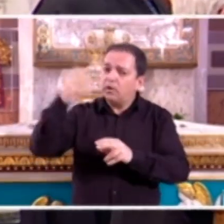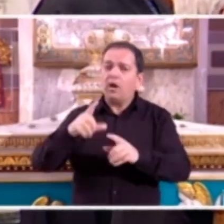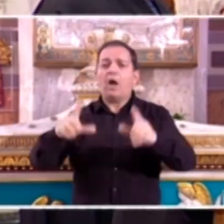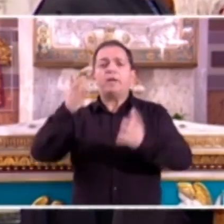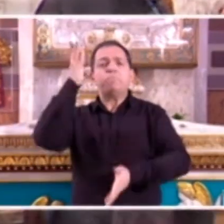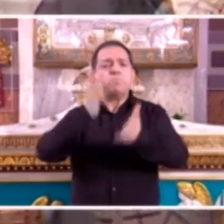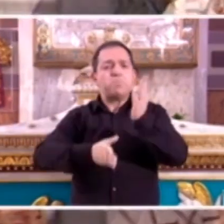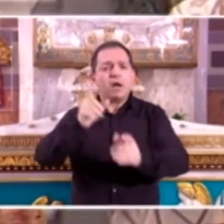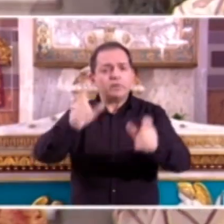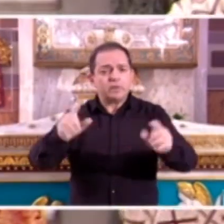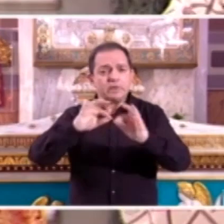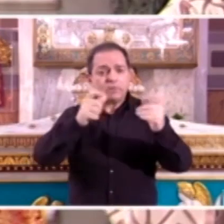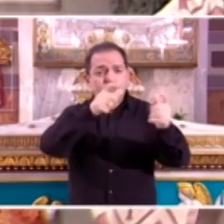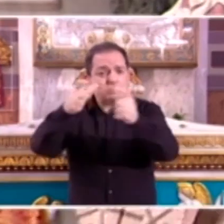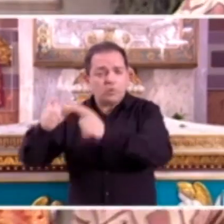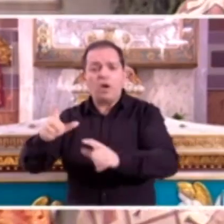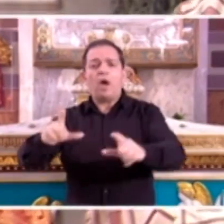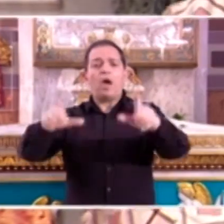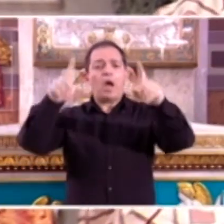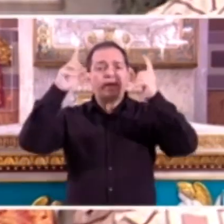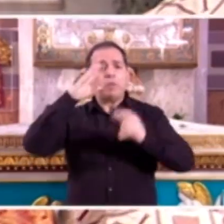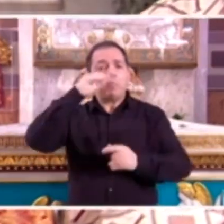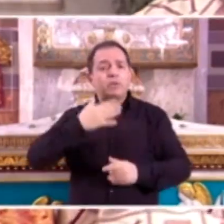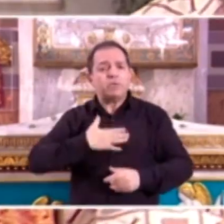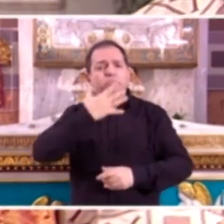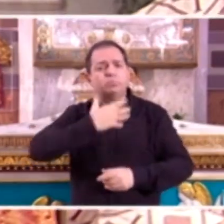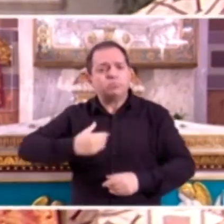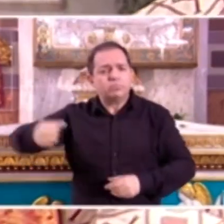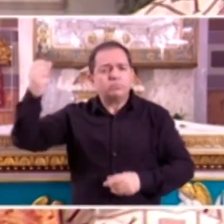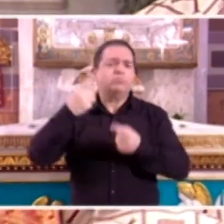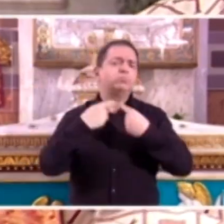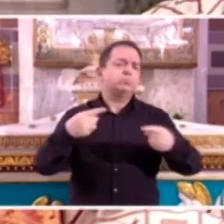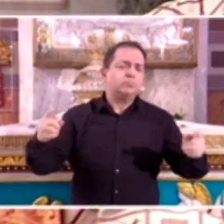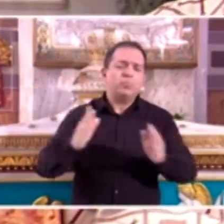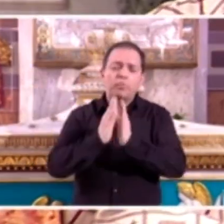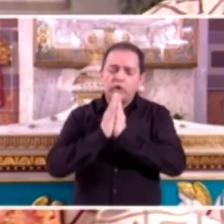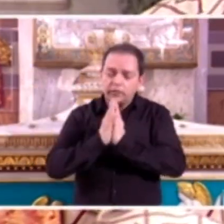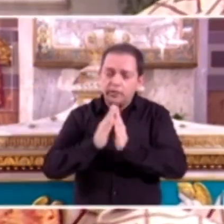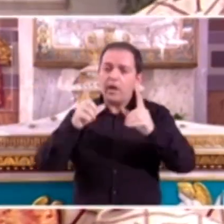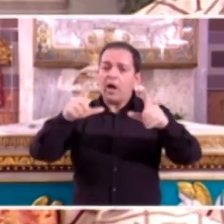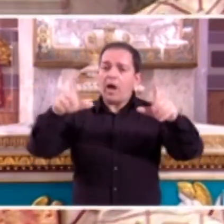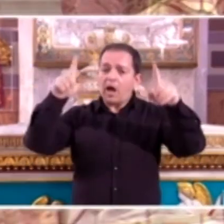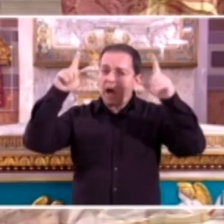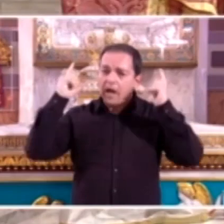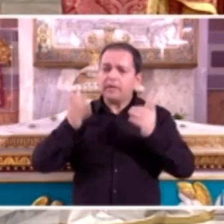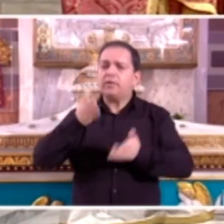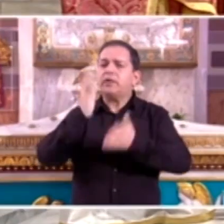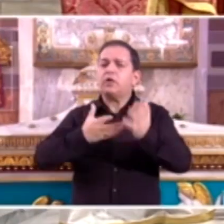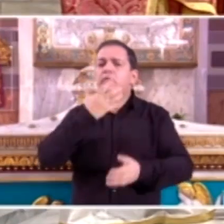Καλλινίκων Μαρτύρων, Γνωστήρων και Θεοφόρων Πατέρων ημών, των Αγίων Ιερομαρτύρων Διονυσίου του